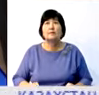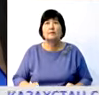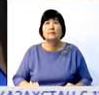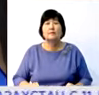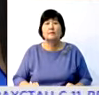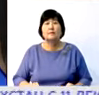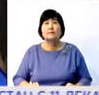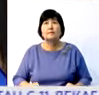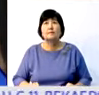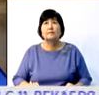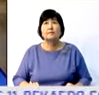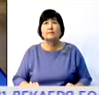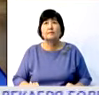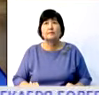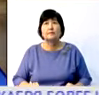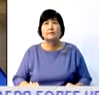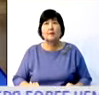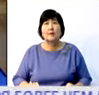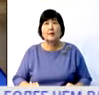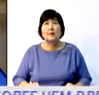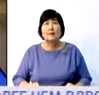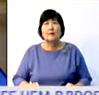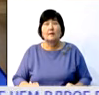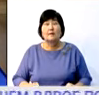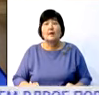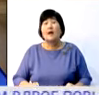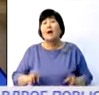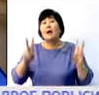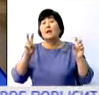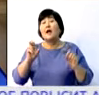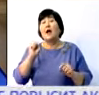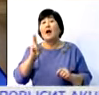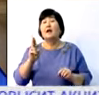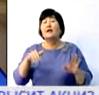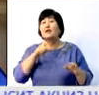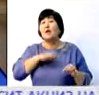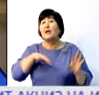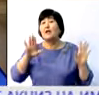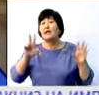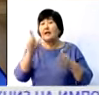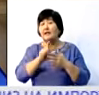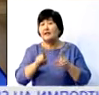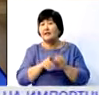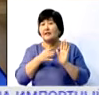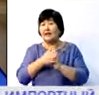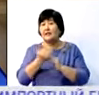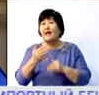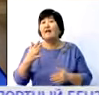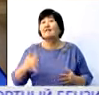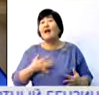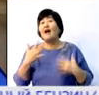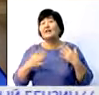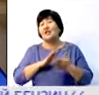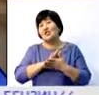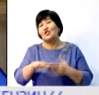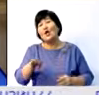Ахканат өлең деген бір өздерінің көңілі сияқты, пейлі сияқты, әлі пәк. Название «Ахканат өлең белокрылие стихи» – это словно олицетворение их настроения,